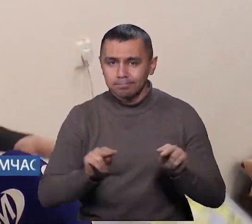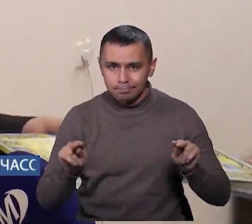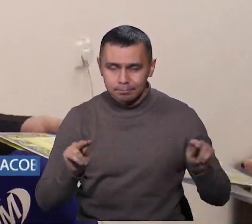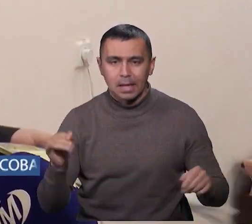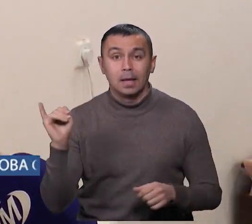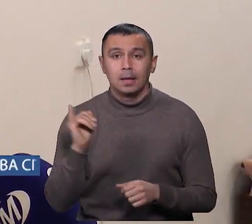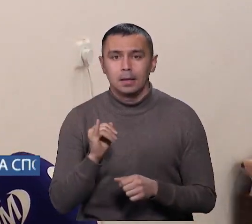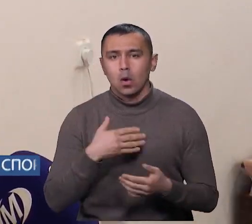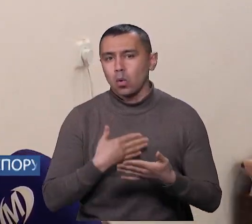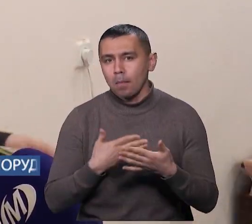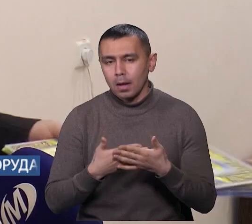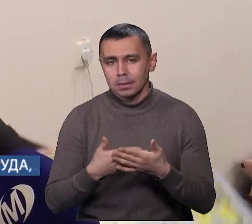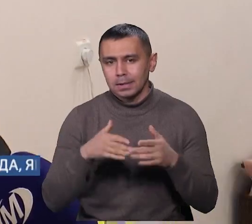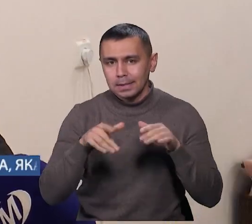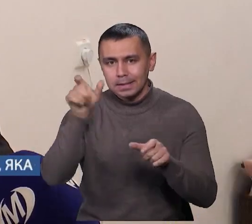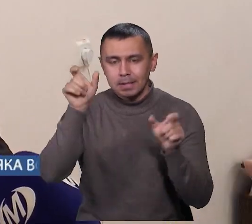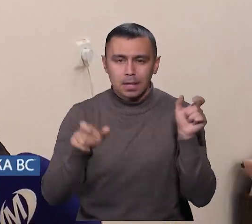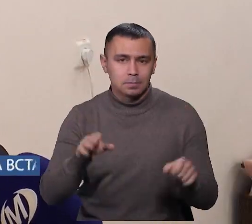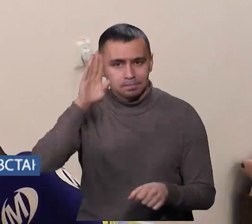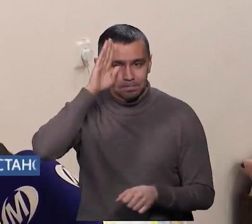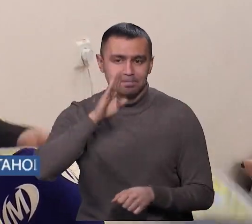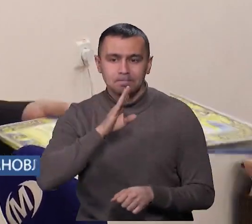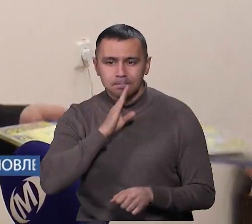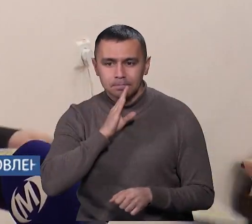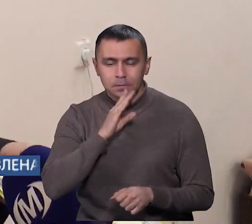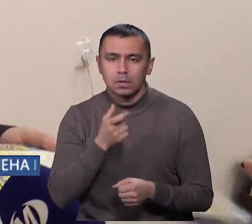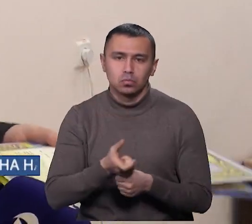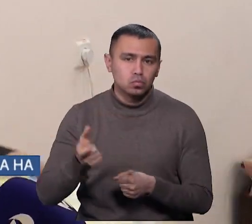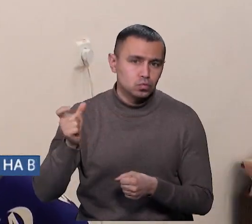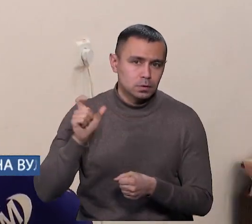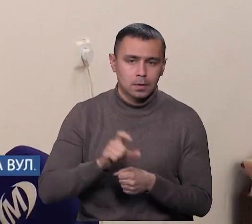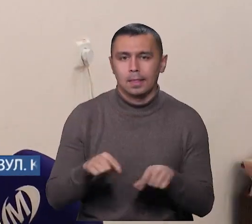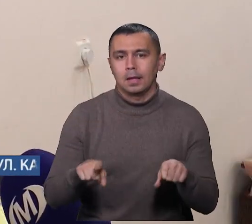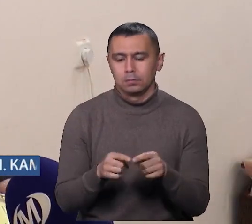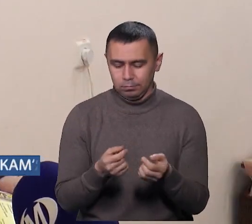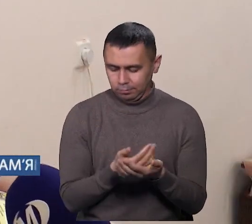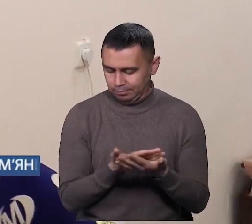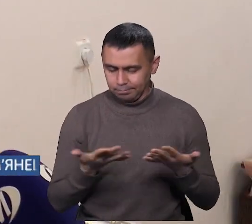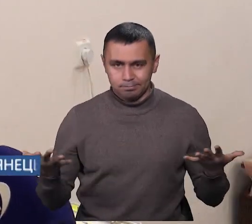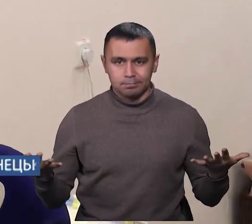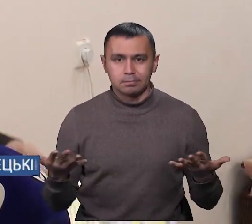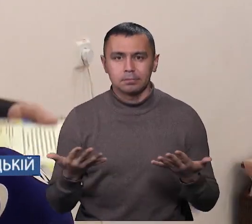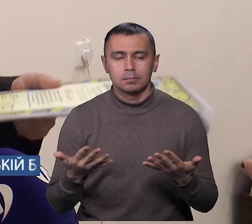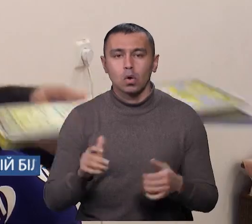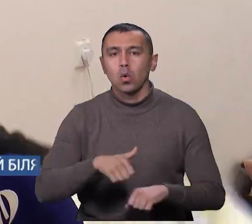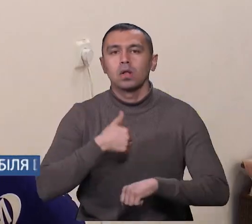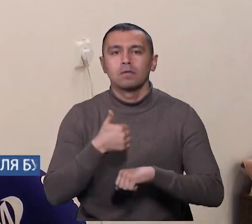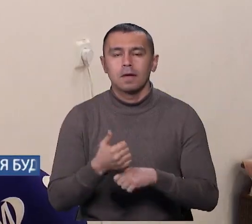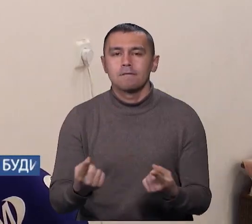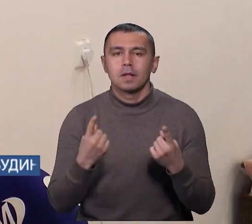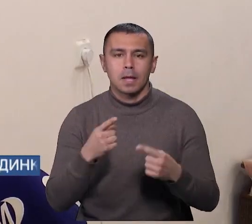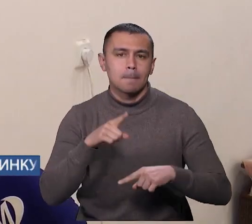і громадський діяч, громадська діячка. Дуже такий широкий діапазон. Головне,